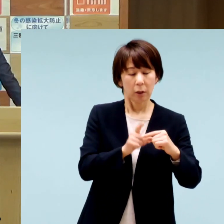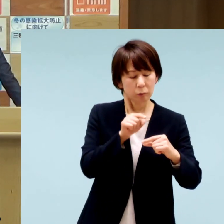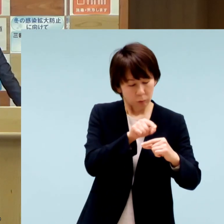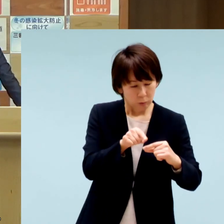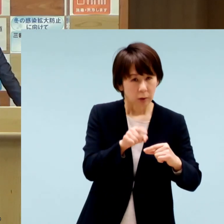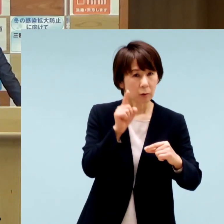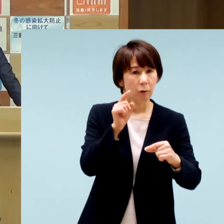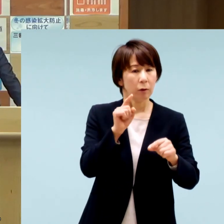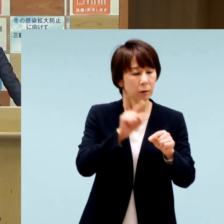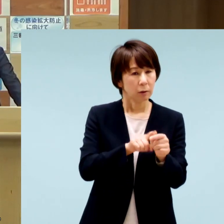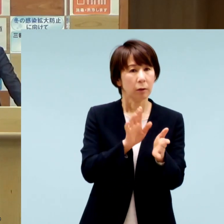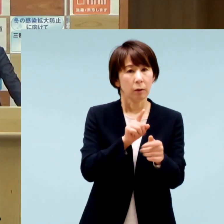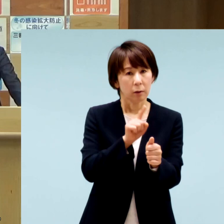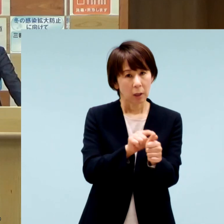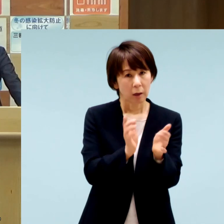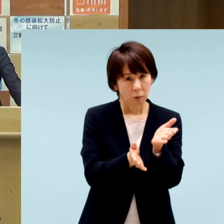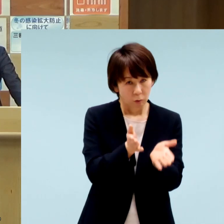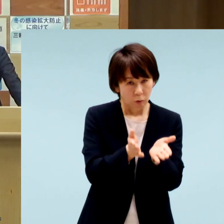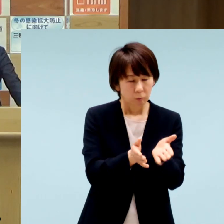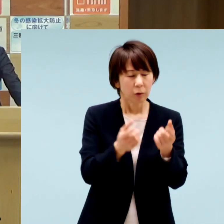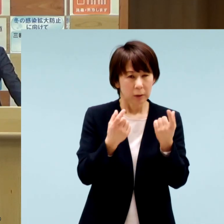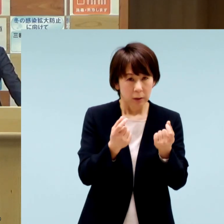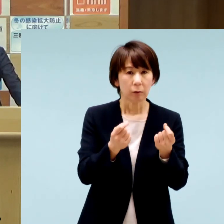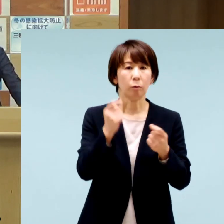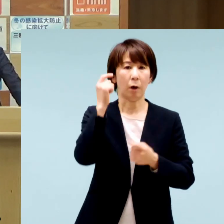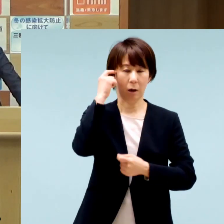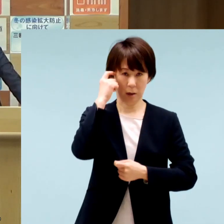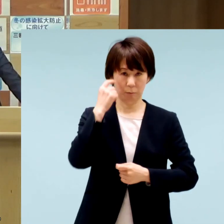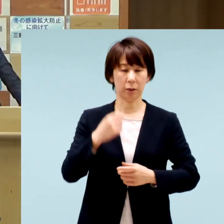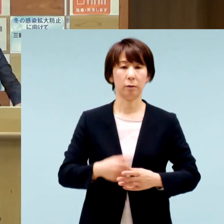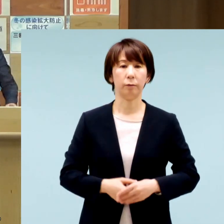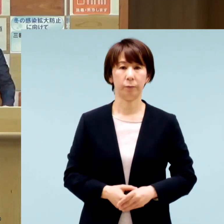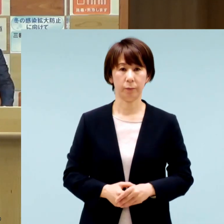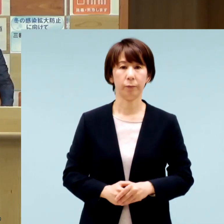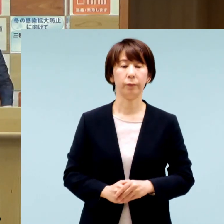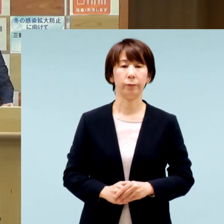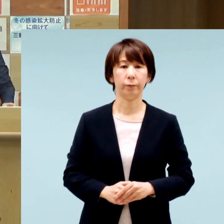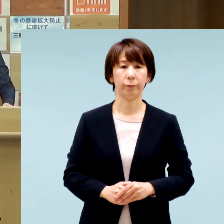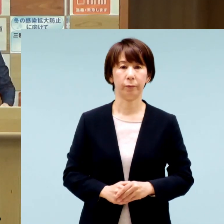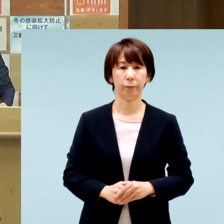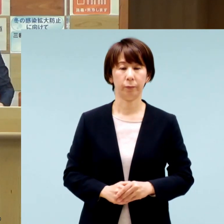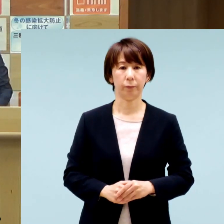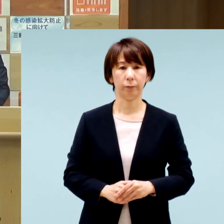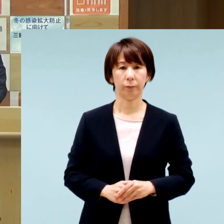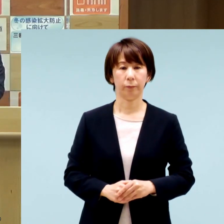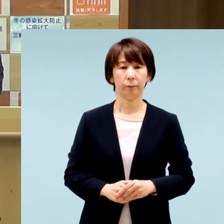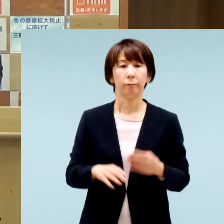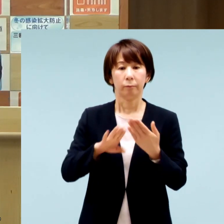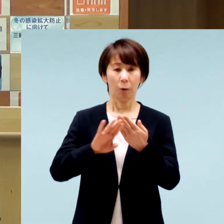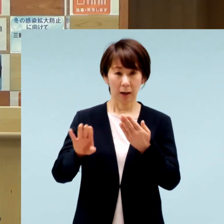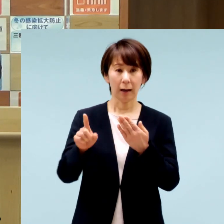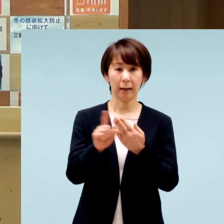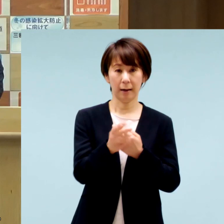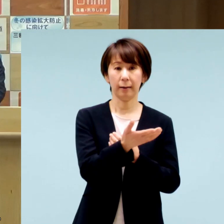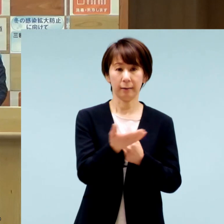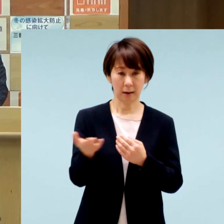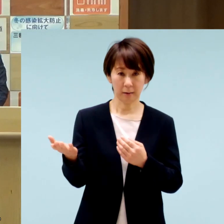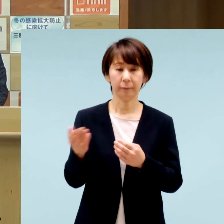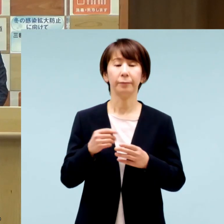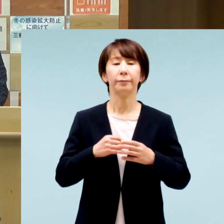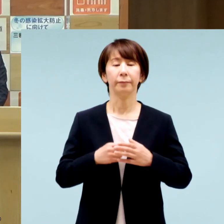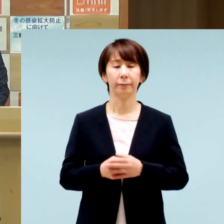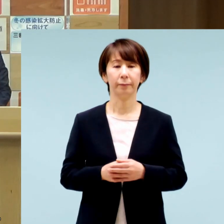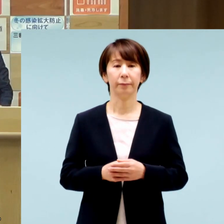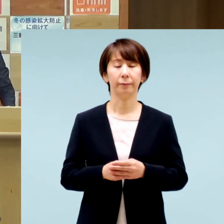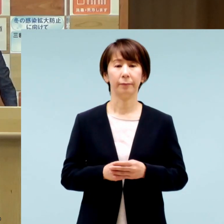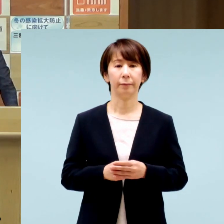たいというふうに考えています。 ありがとうございます。 他にご質問ございますか。日経高橋